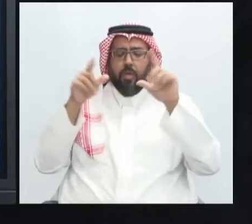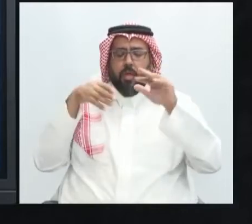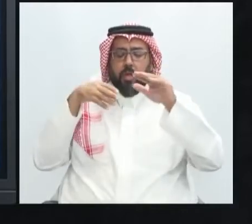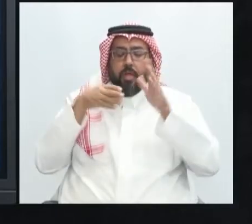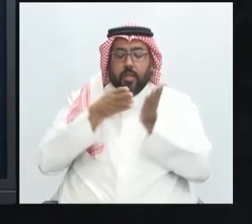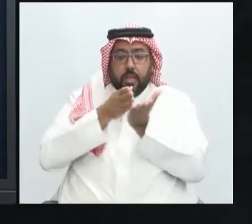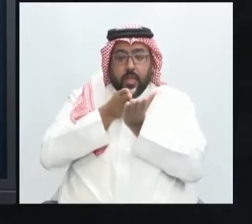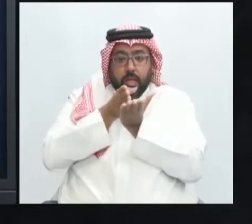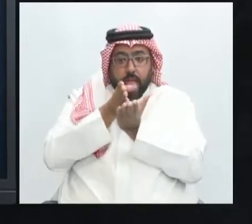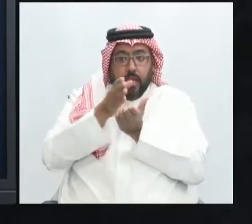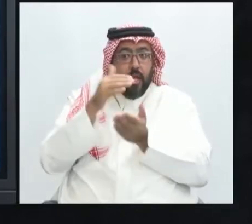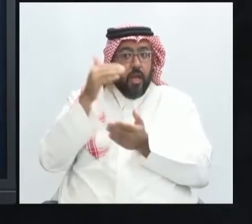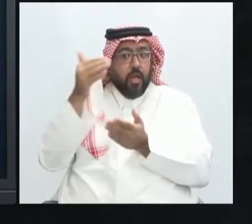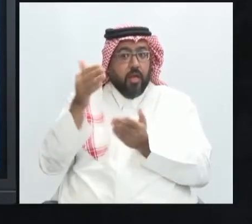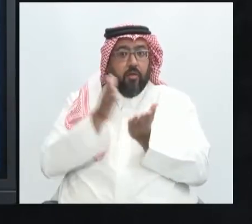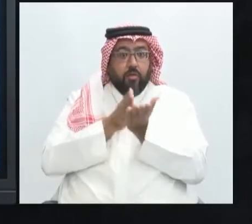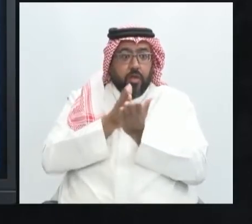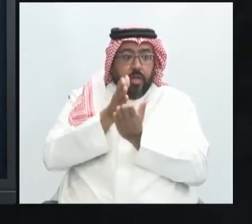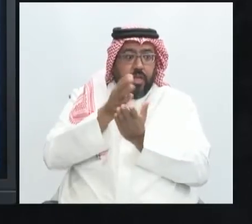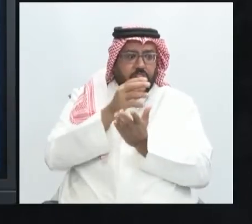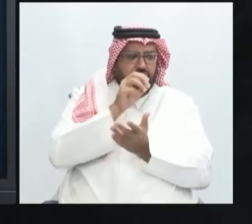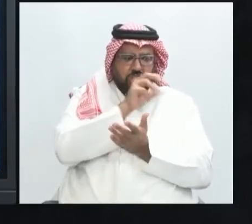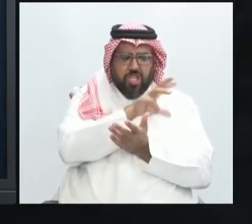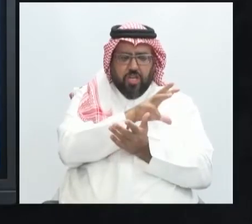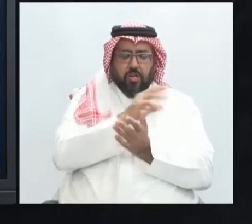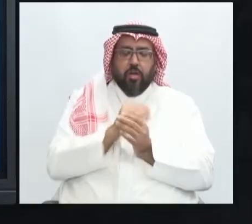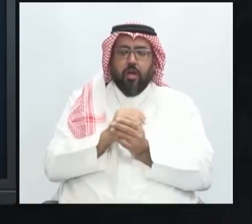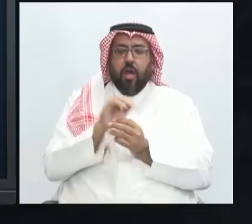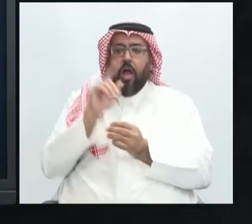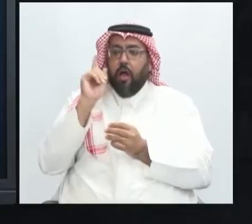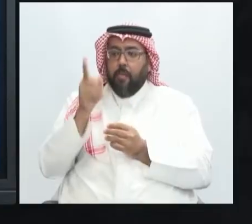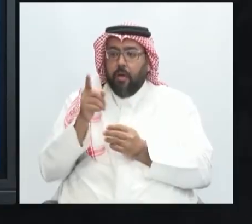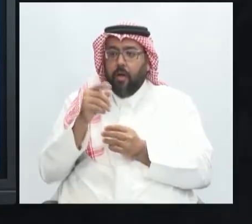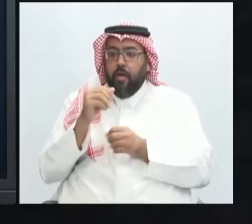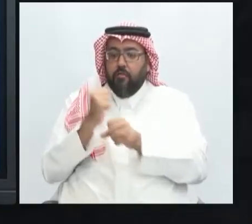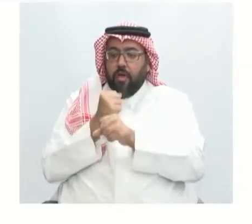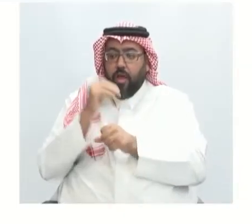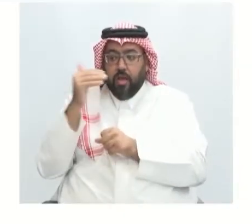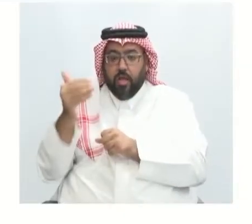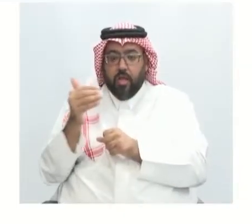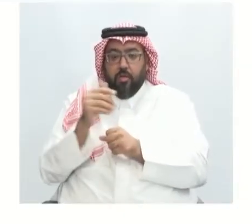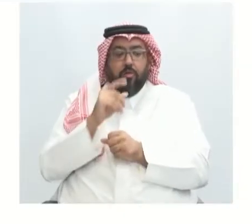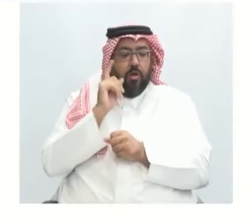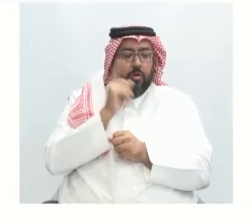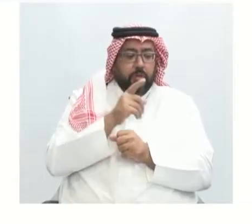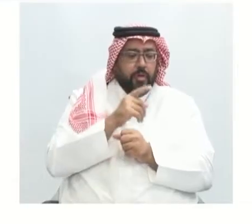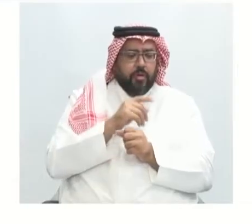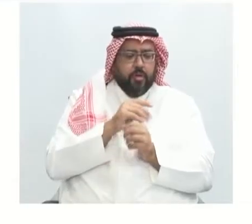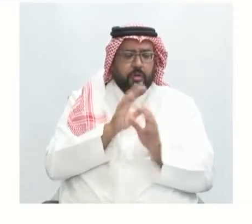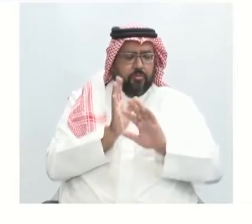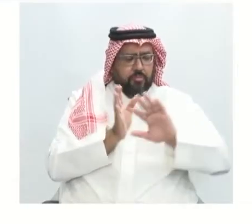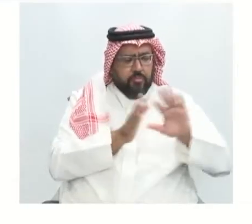الخير والشر وامرنا بفعل الخير والابتعاد عن الشر احسنتم بارك الله فيكم وكذلك